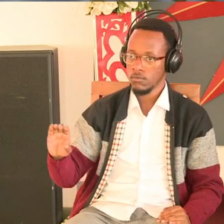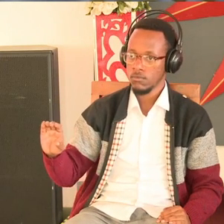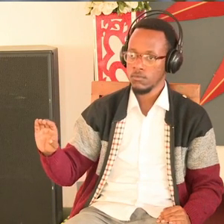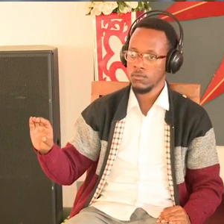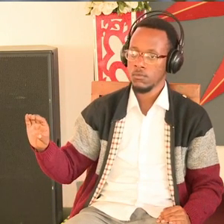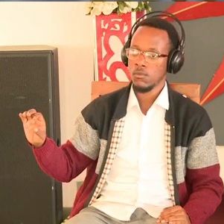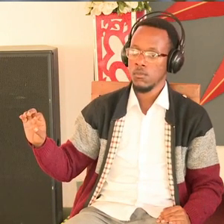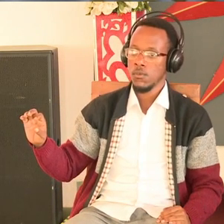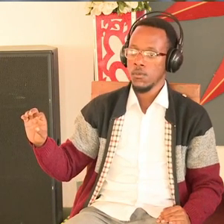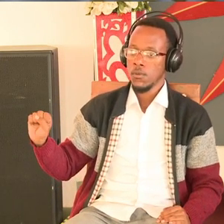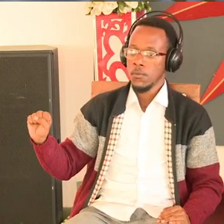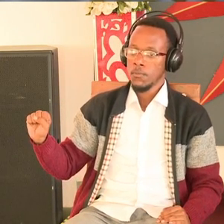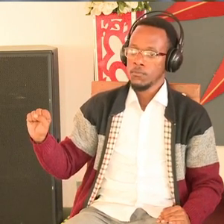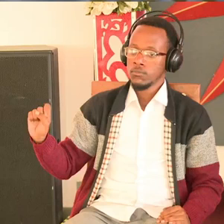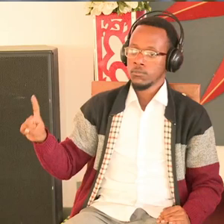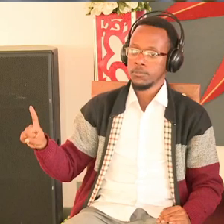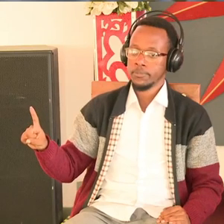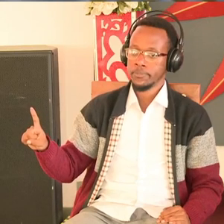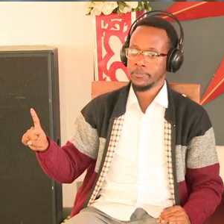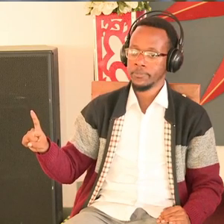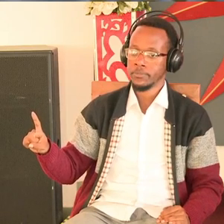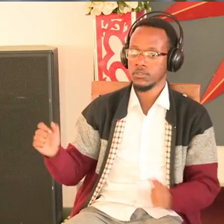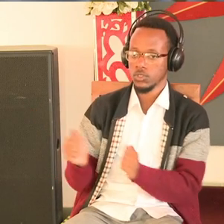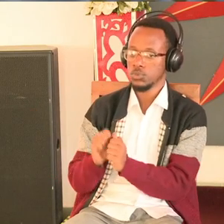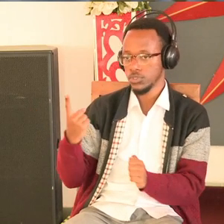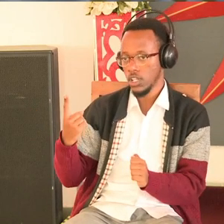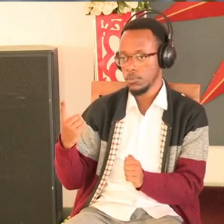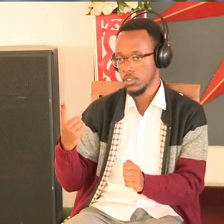11. Umurongo wa 11.